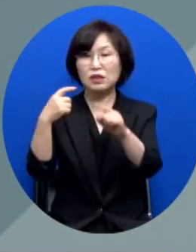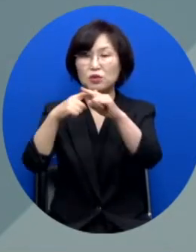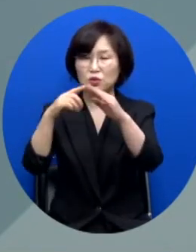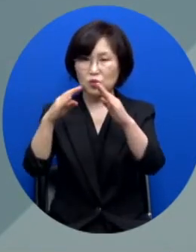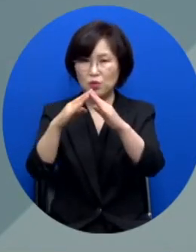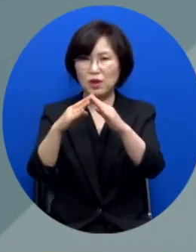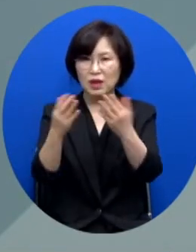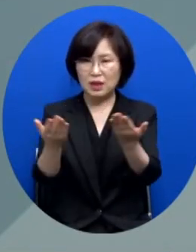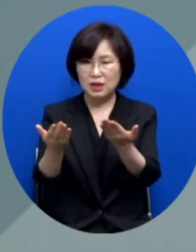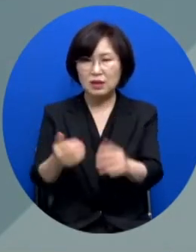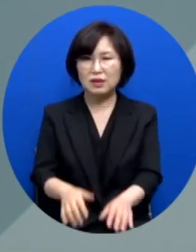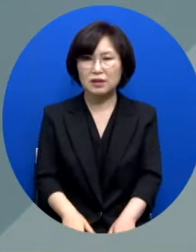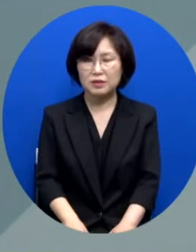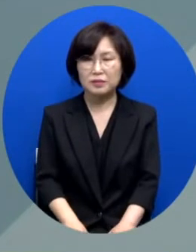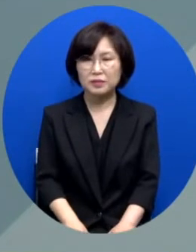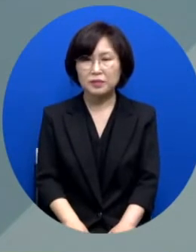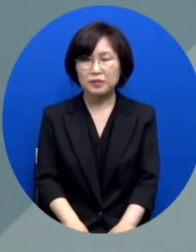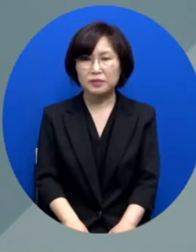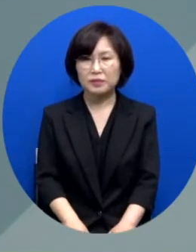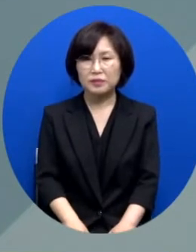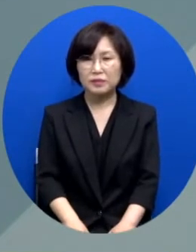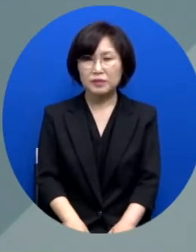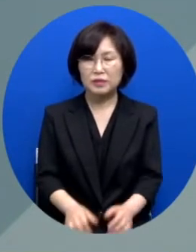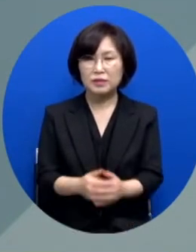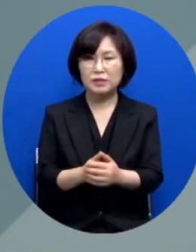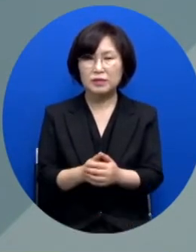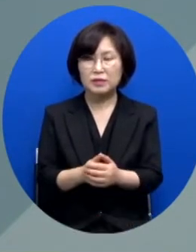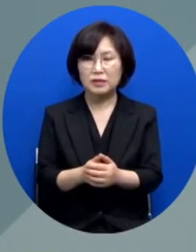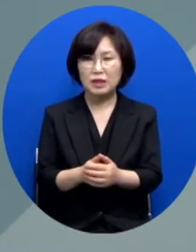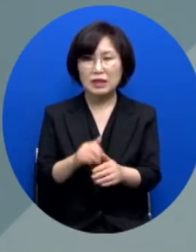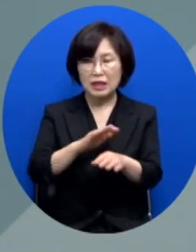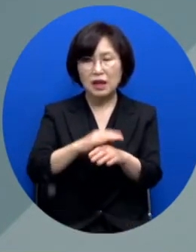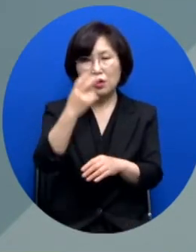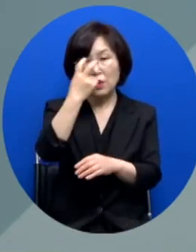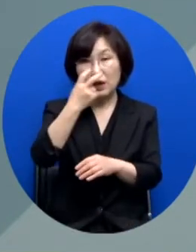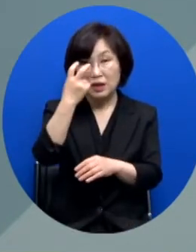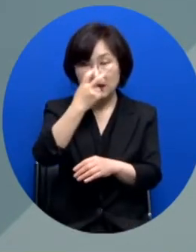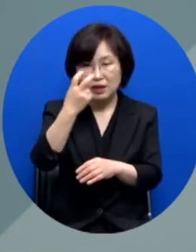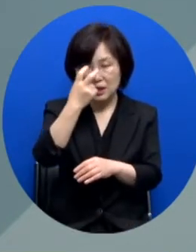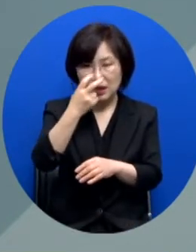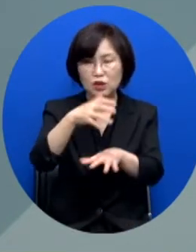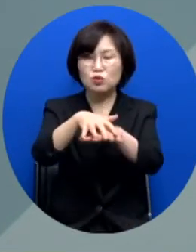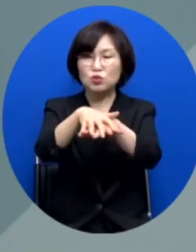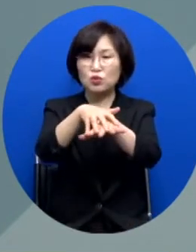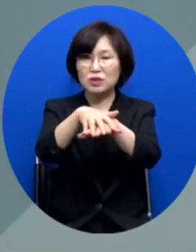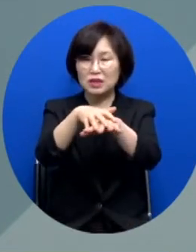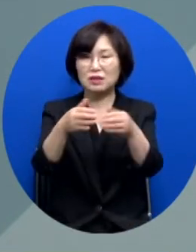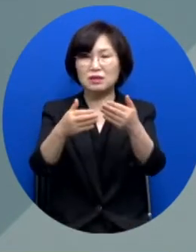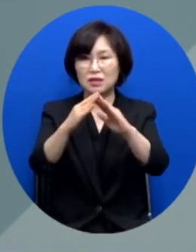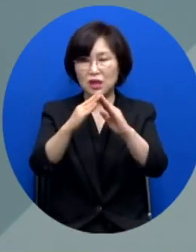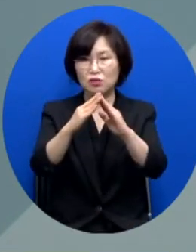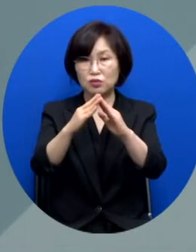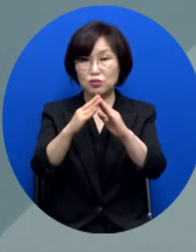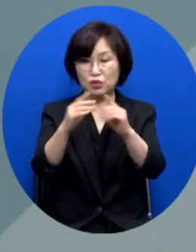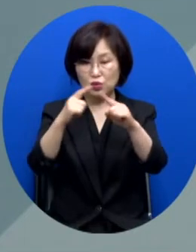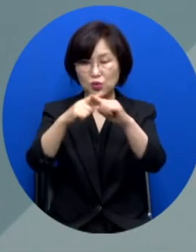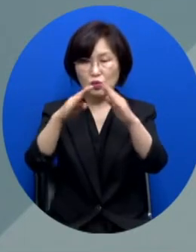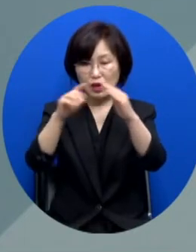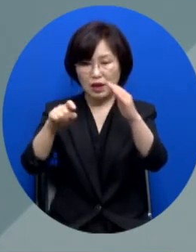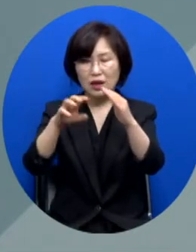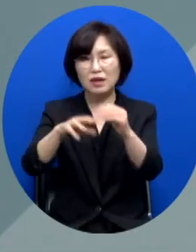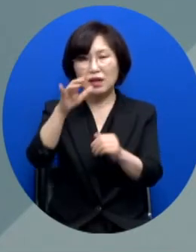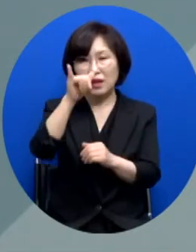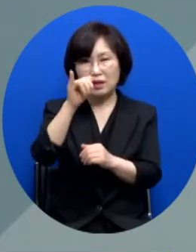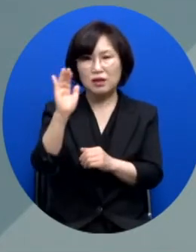사각지대에 처한 자들을 돕는 그런 사람들을 좀잘 관리할 수 있는 조직 체계가 우리 교회 안에서도 좀